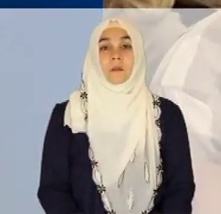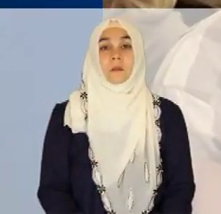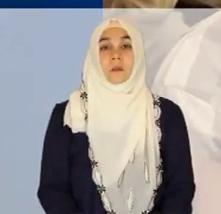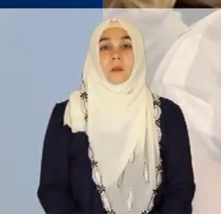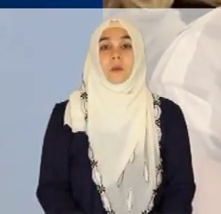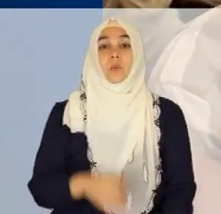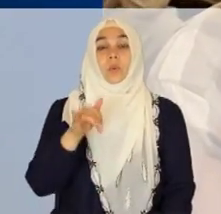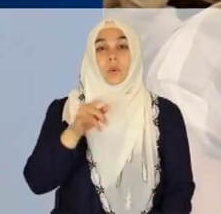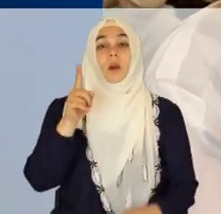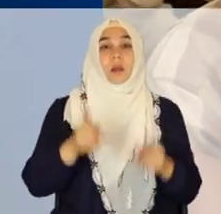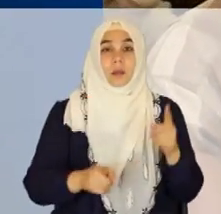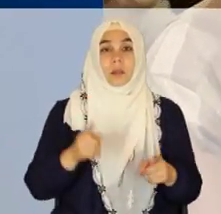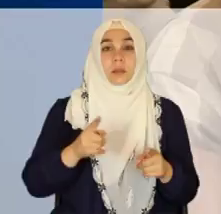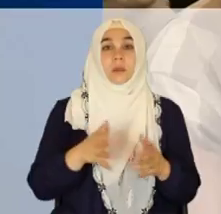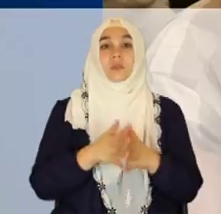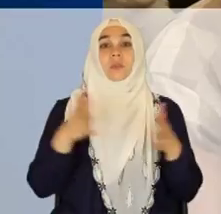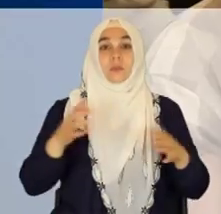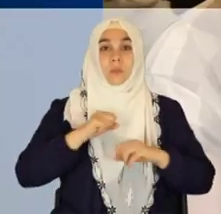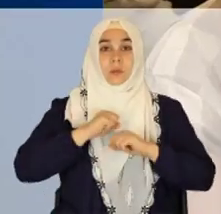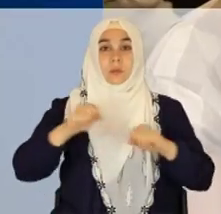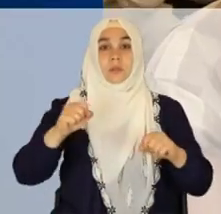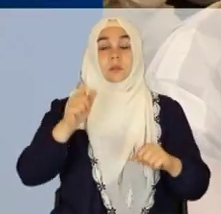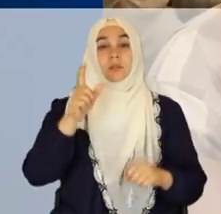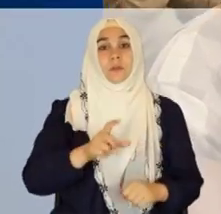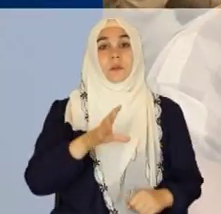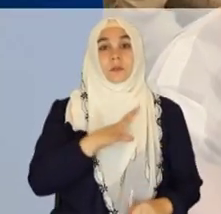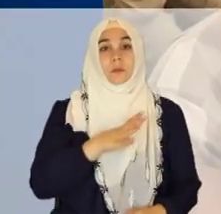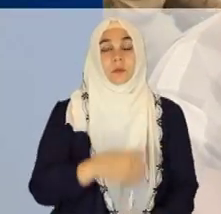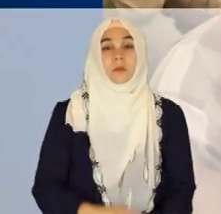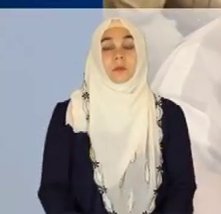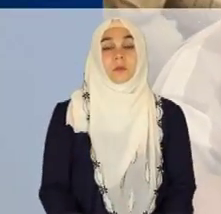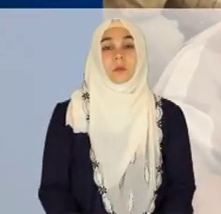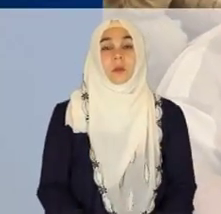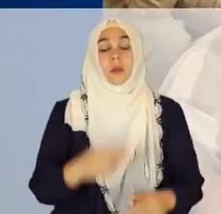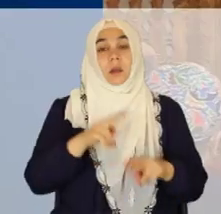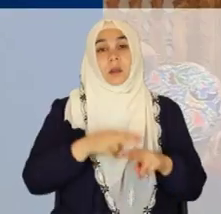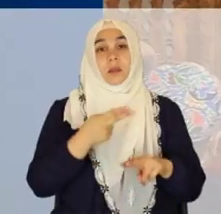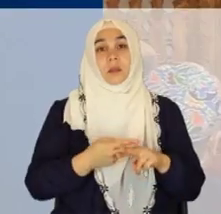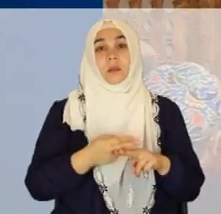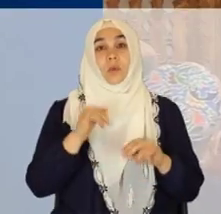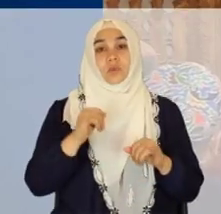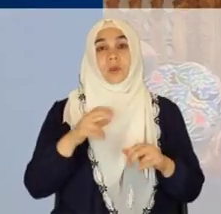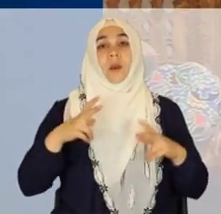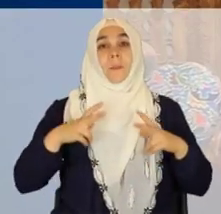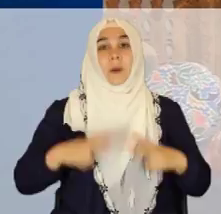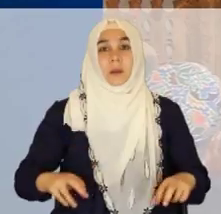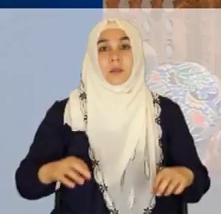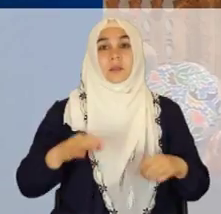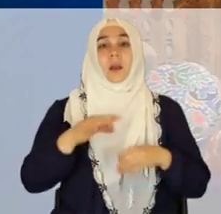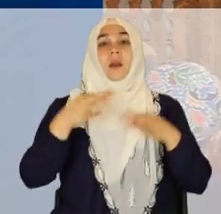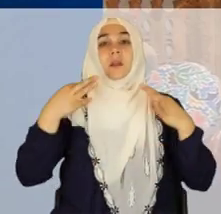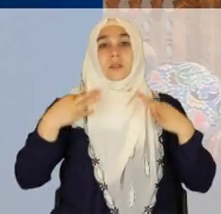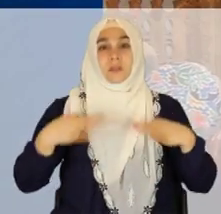Bu haqiqatdan katta bir jasorat hisoblanadi. Ana shunday o'ta baxillik dardidan